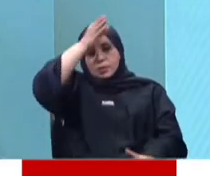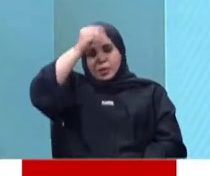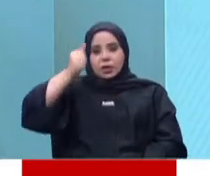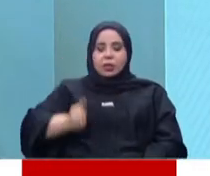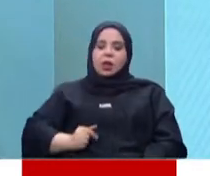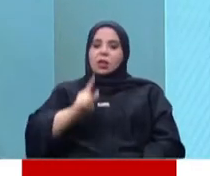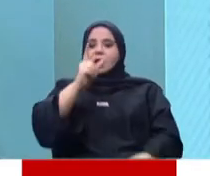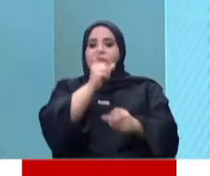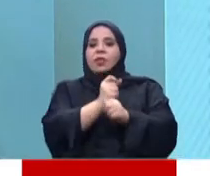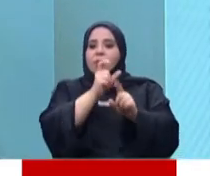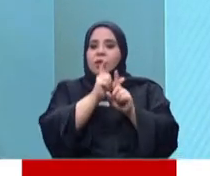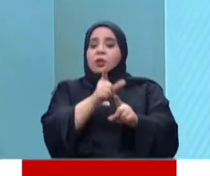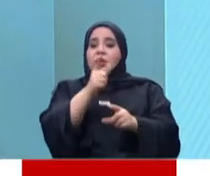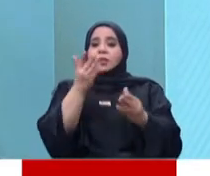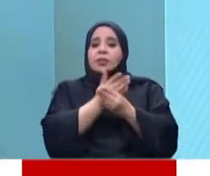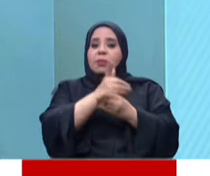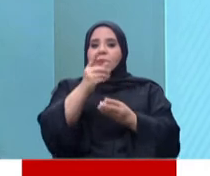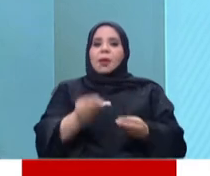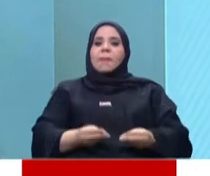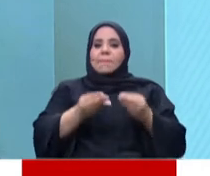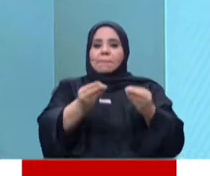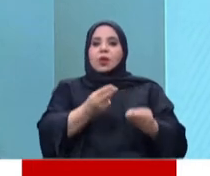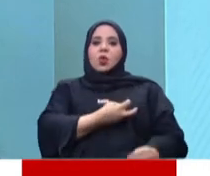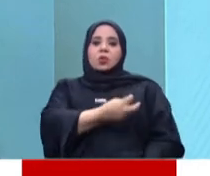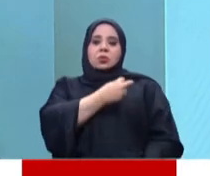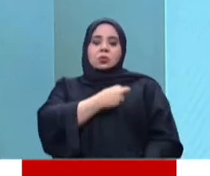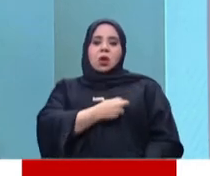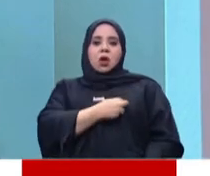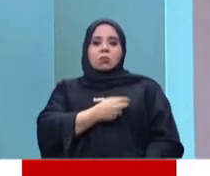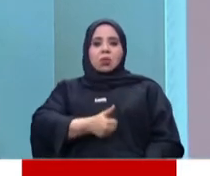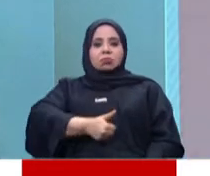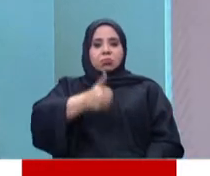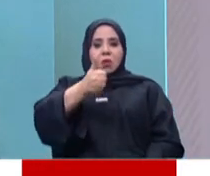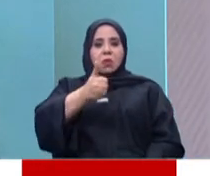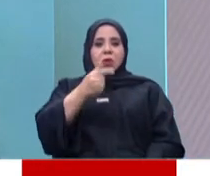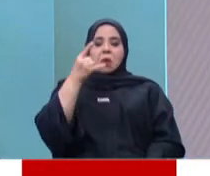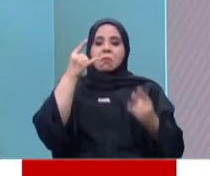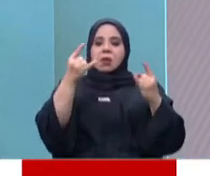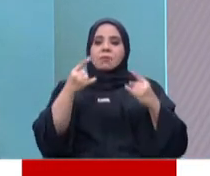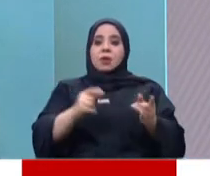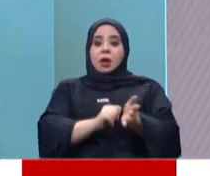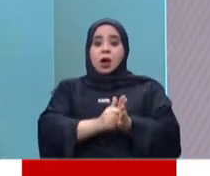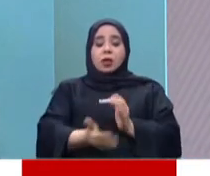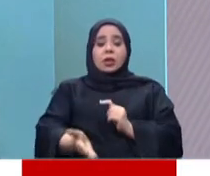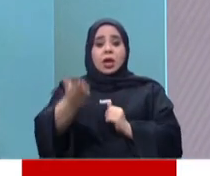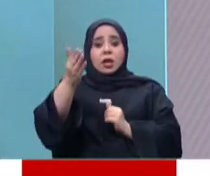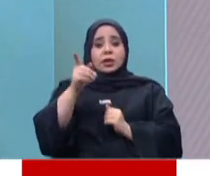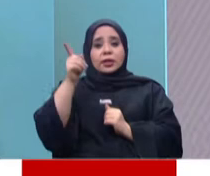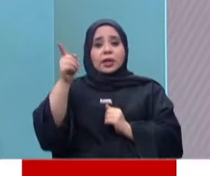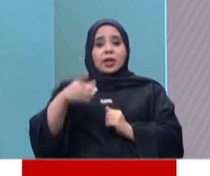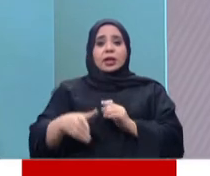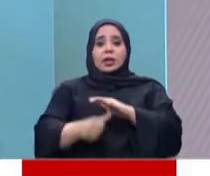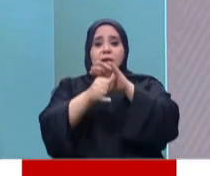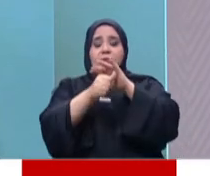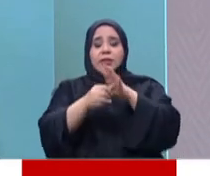البلاد المفدى حفظه الله ورعاه بمناسبة منح جلالته وسام الاستحقاق بدرجة قائد أعلى من فخامة رئيس الولايات